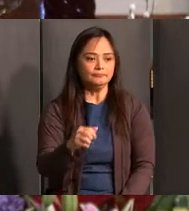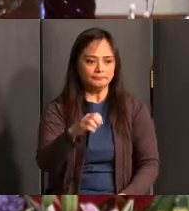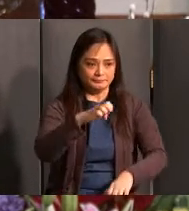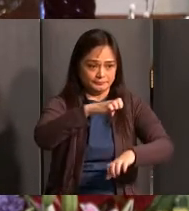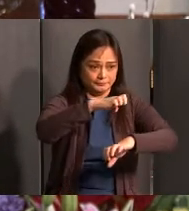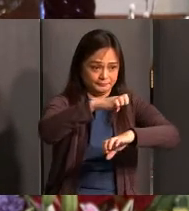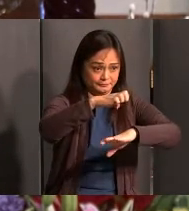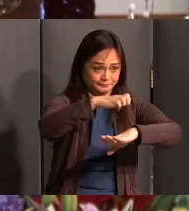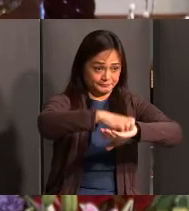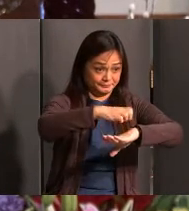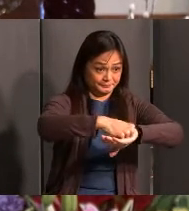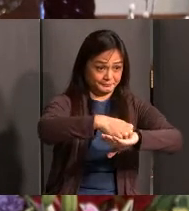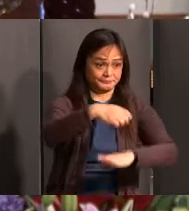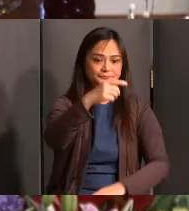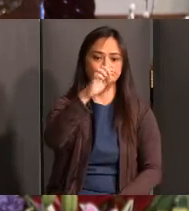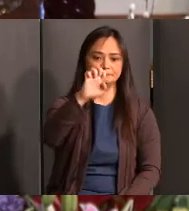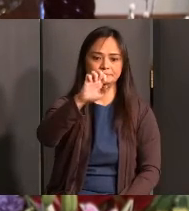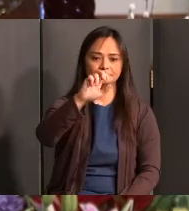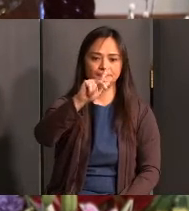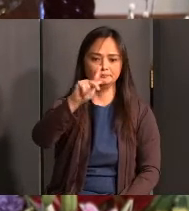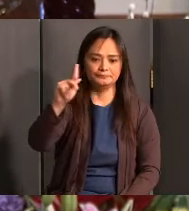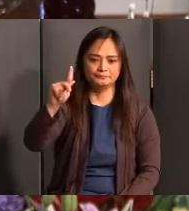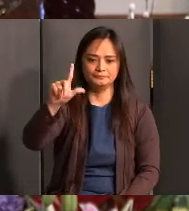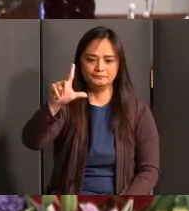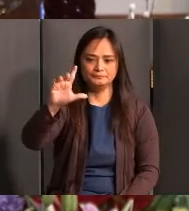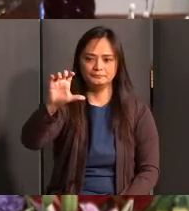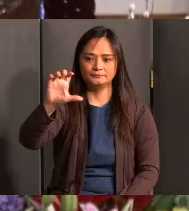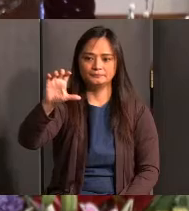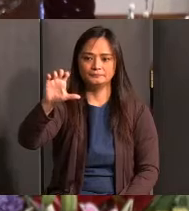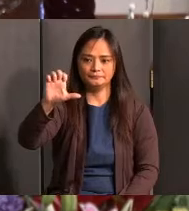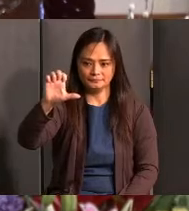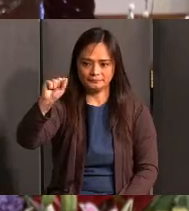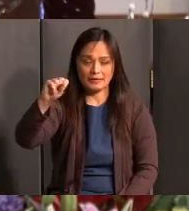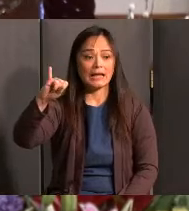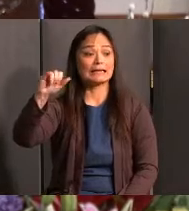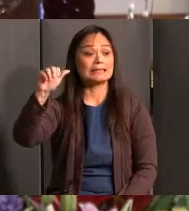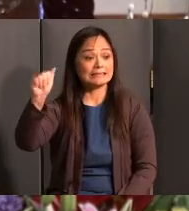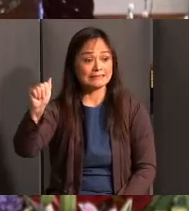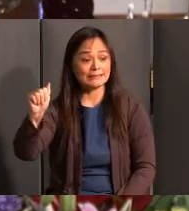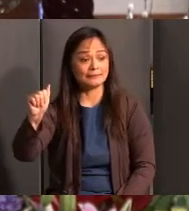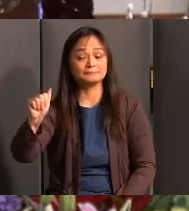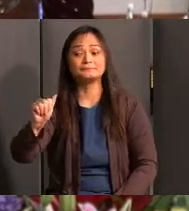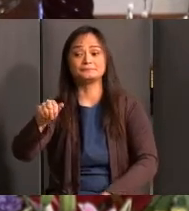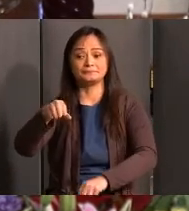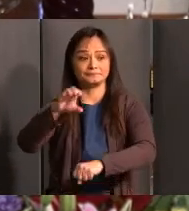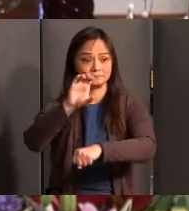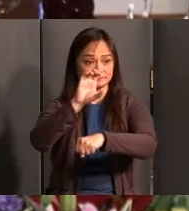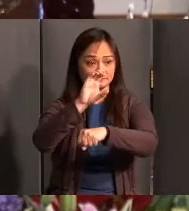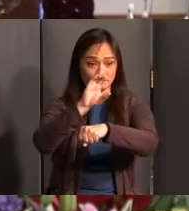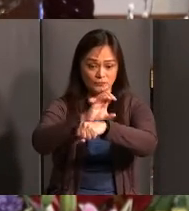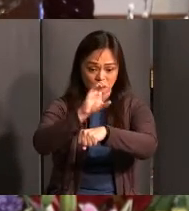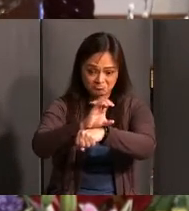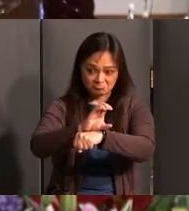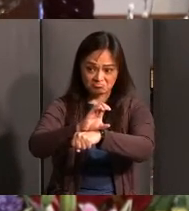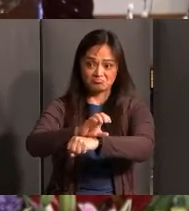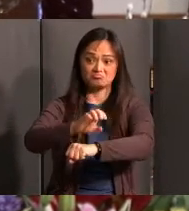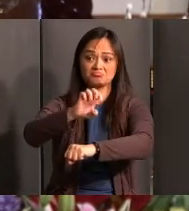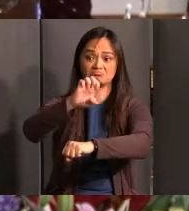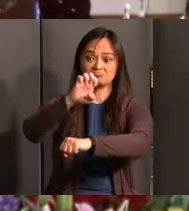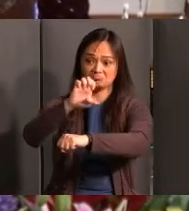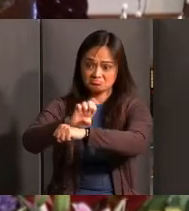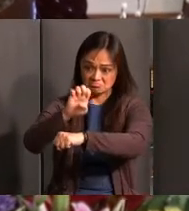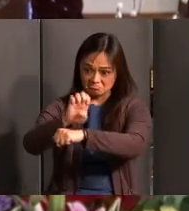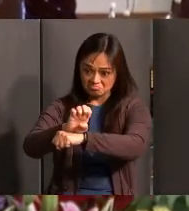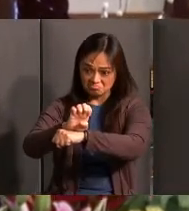Okay? A called out assembly with a purpose from Christ. Okay?